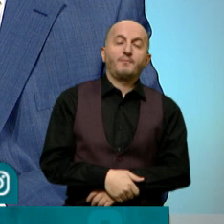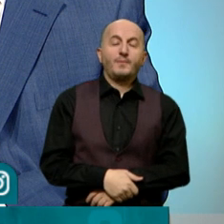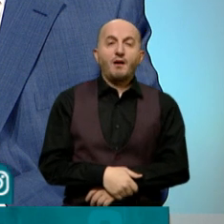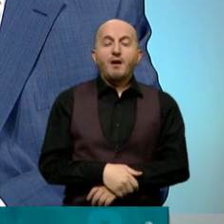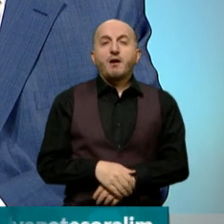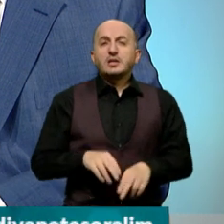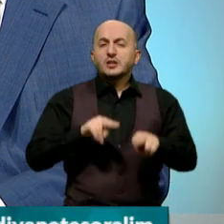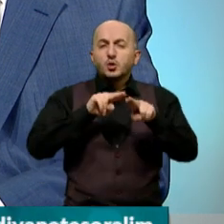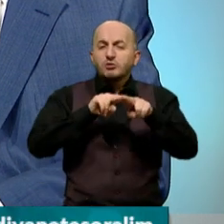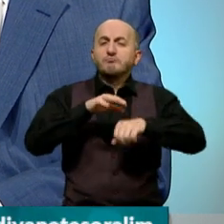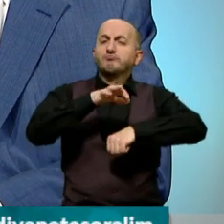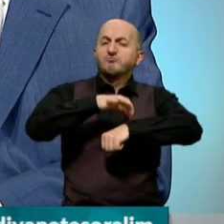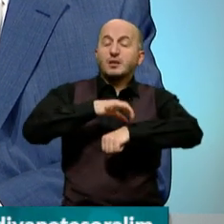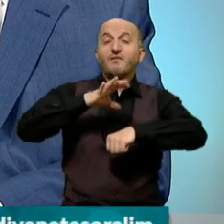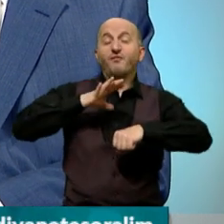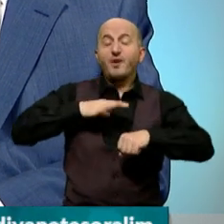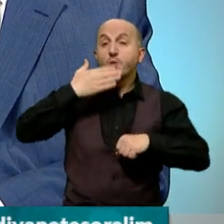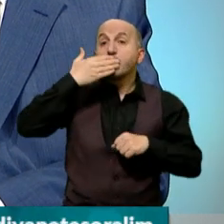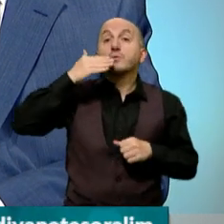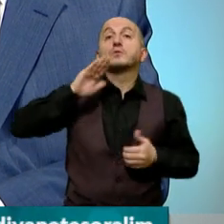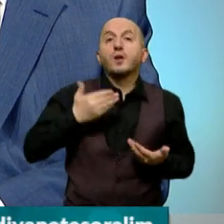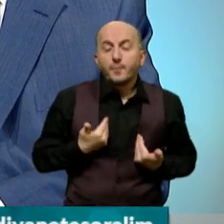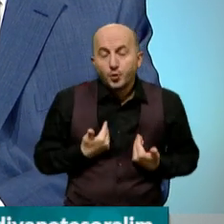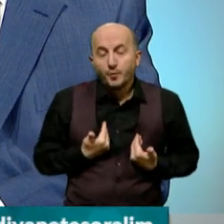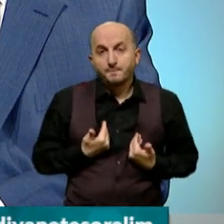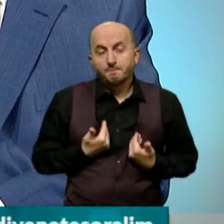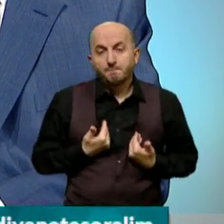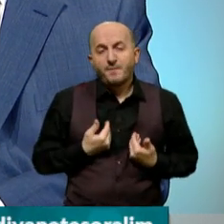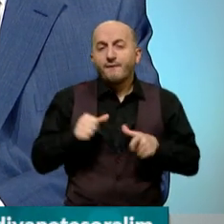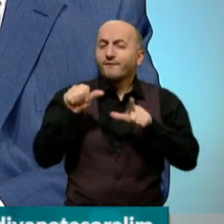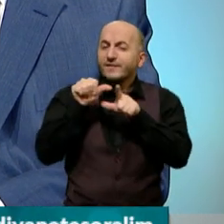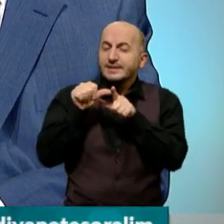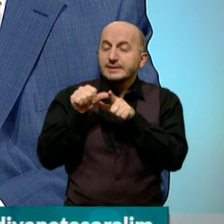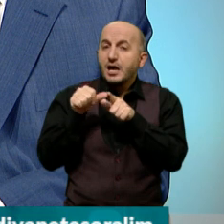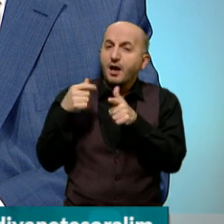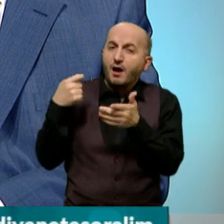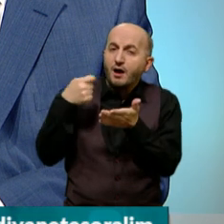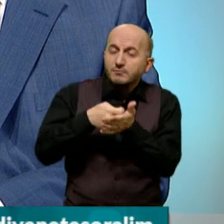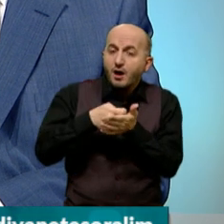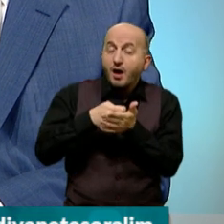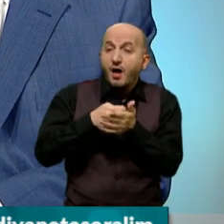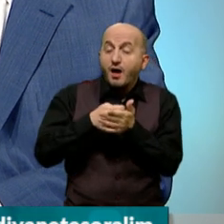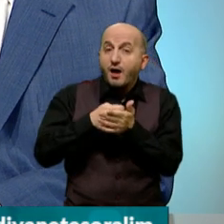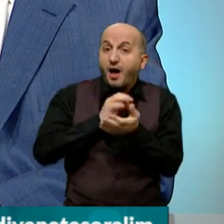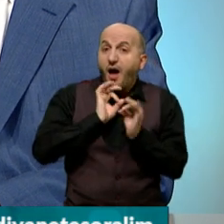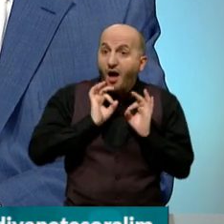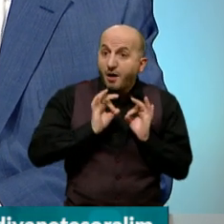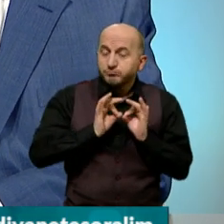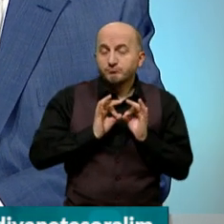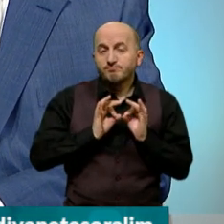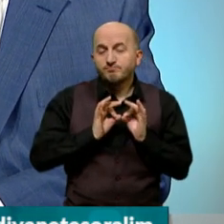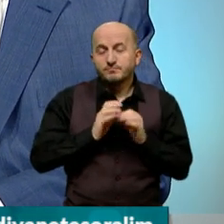takım rahatsızlıklarım var. Oruç tutamıyorum dedi izleyicimiz. Fidye mevzunu isterseniz tekraren açıklayalım. Evet.